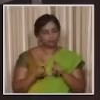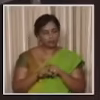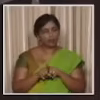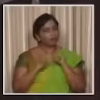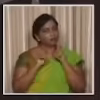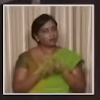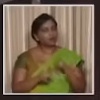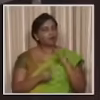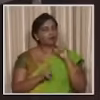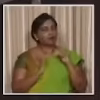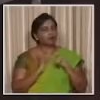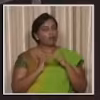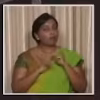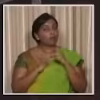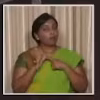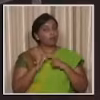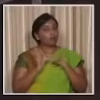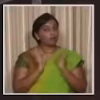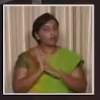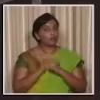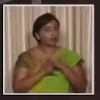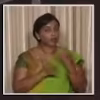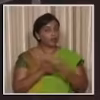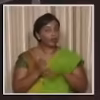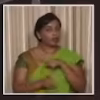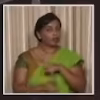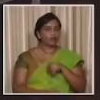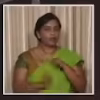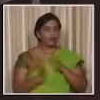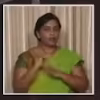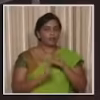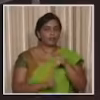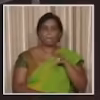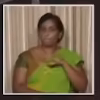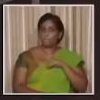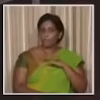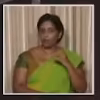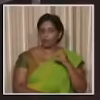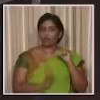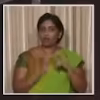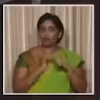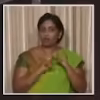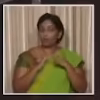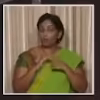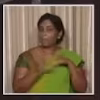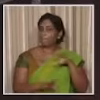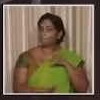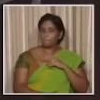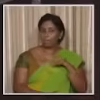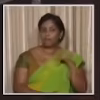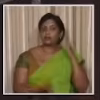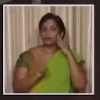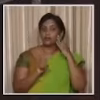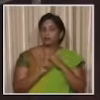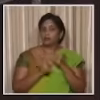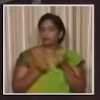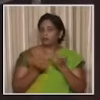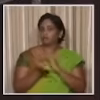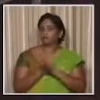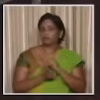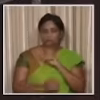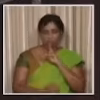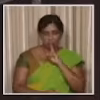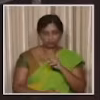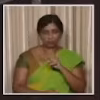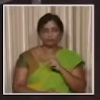ඒ කෝපා කමිටුවේ වාර්තාව පිළිබඳව ඇමතිතුමා පිළිගන්නෙත් නැහැ ඒ වාර්තාව. ඒක කෝකා කමිටුව පිළිගන්නෙත් නැහැ. ඒ නිසා මේ පිළිබඳ සාධාරණයක් ඉෂ්ට කරන්න ඒක